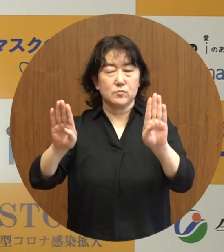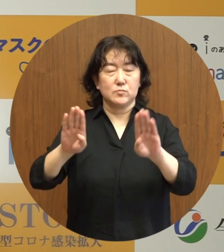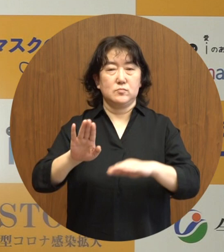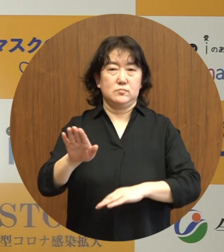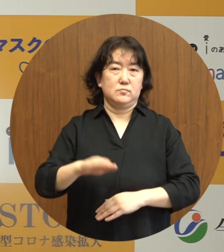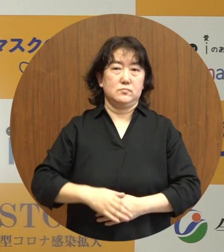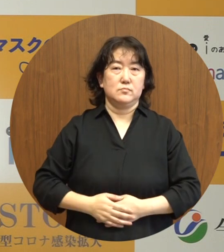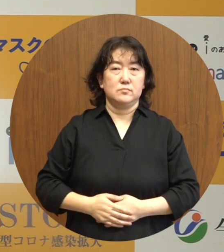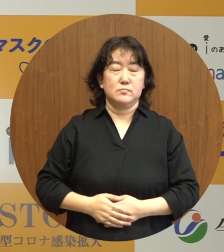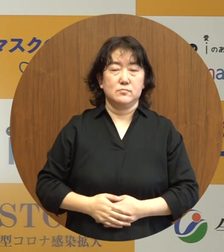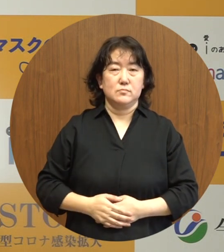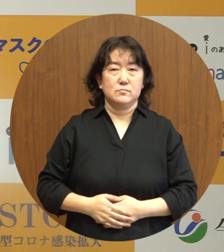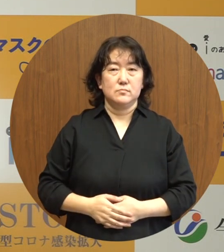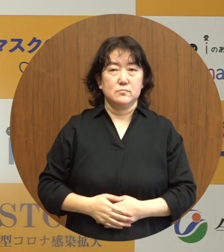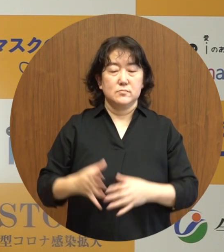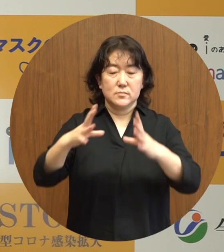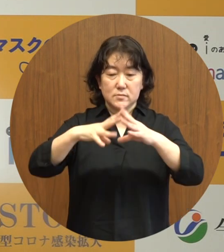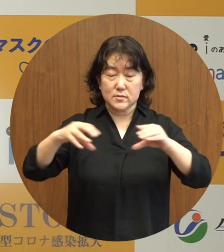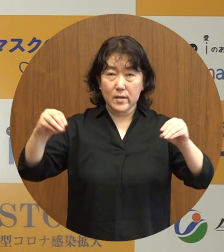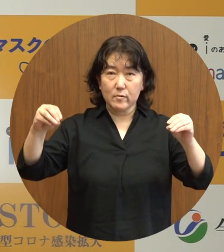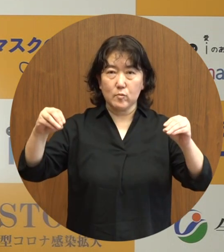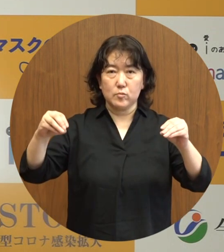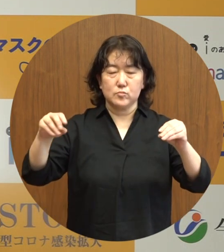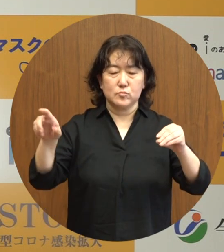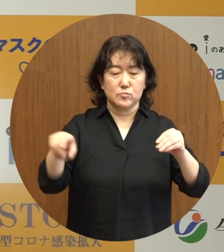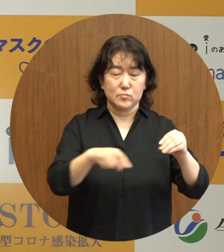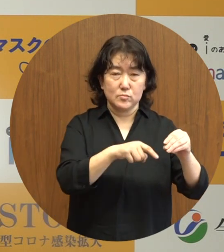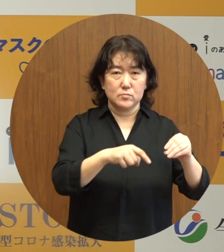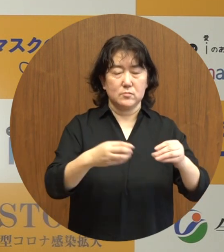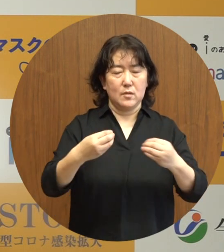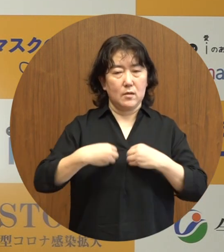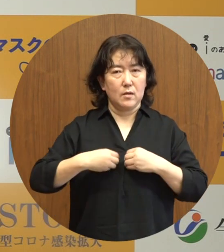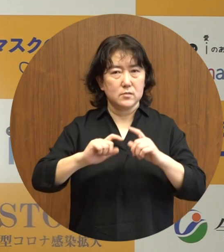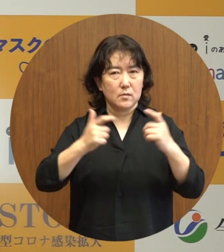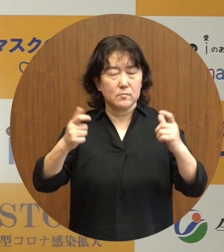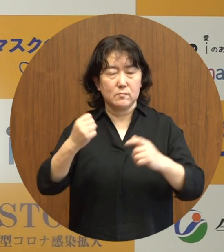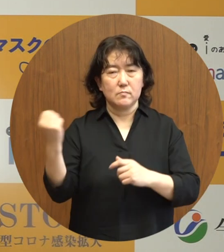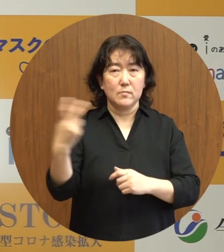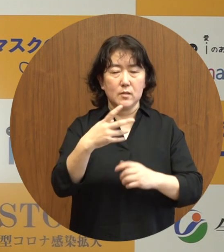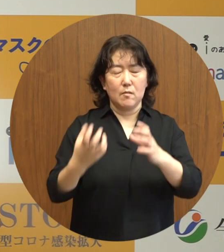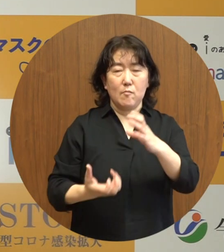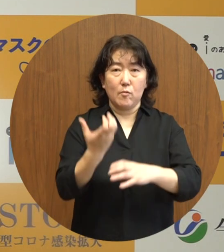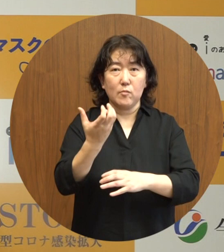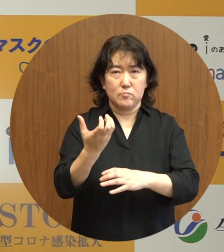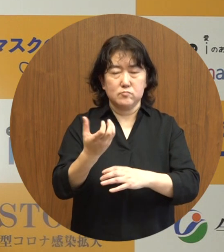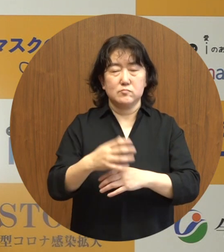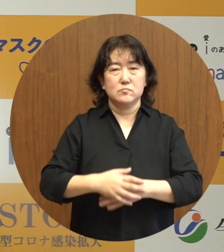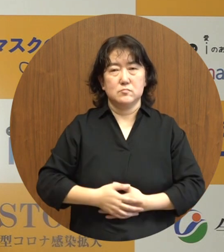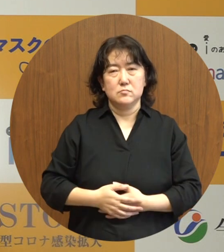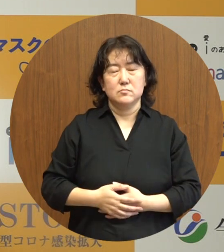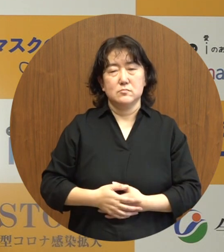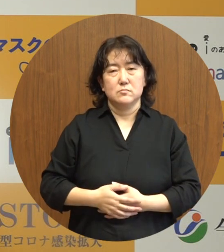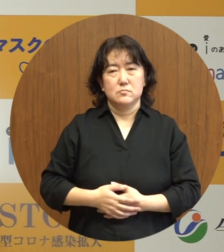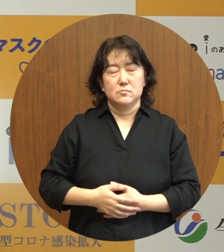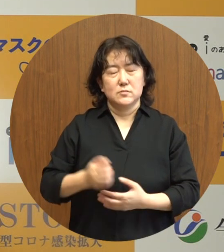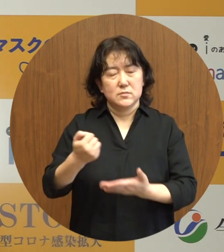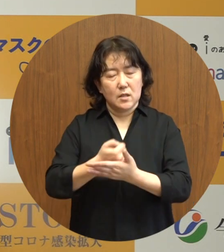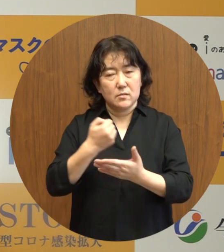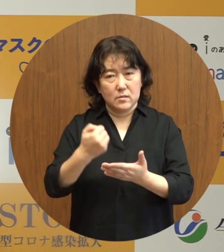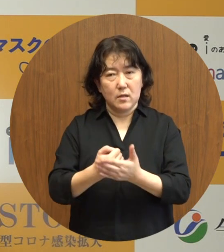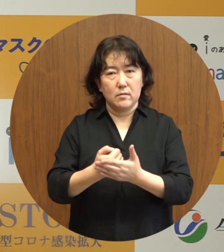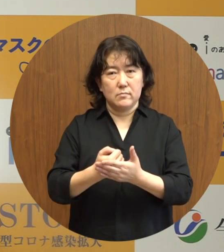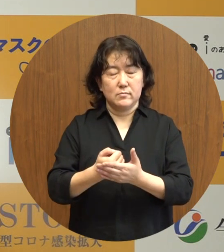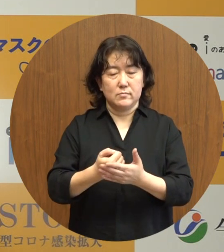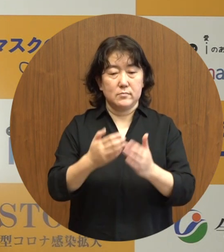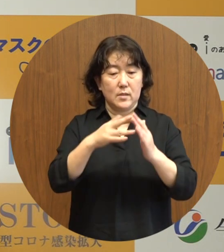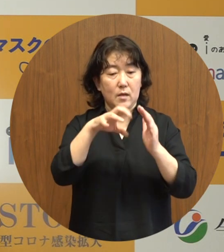。全国的な感染拡大の再燃により、残念なことでありますが、多くの会